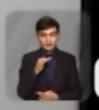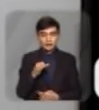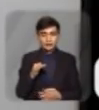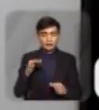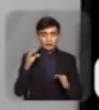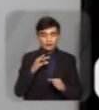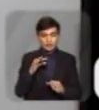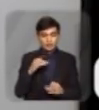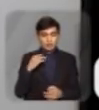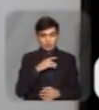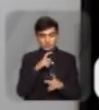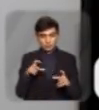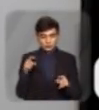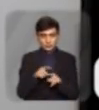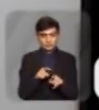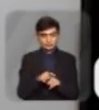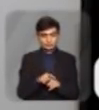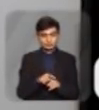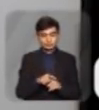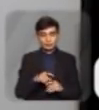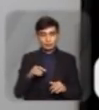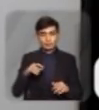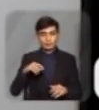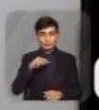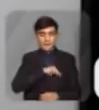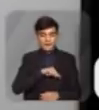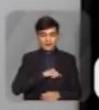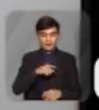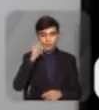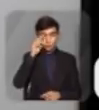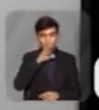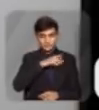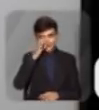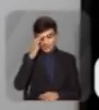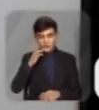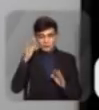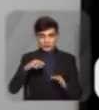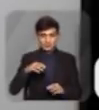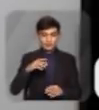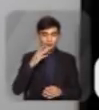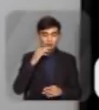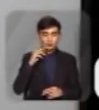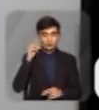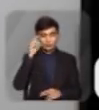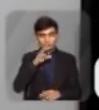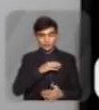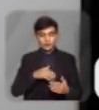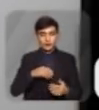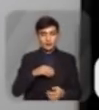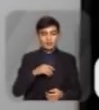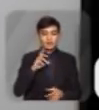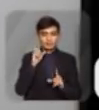Подавляющее большинство отрицательно оценило поведение магистрантов, которые находились в зарубежной командировке.